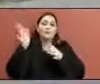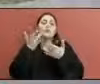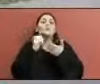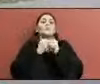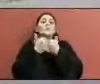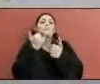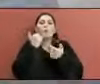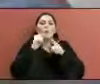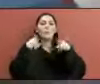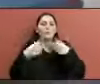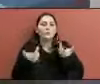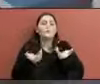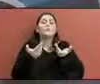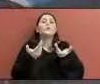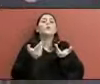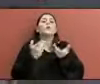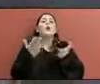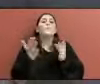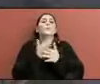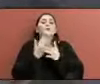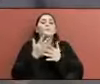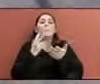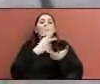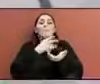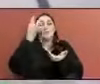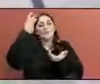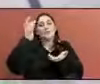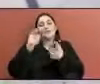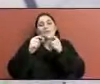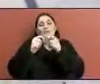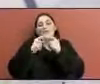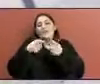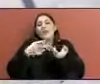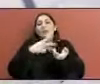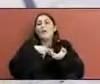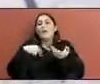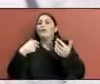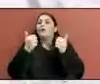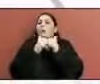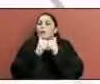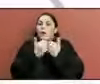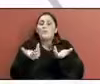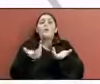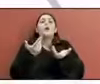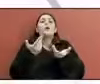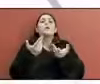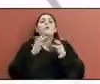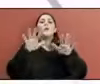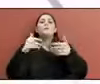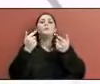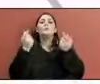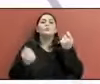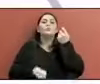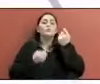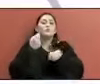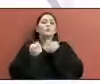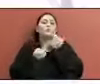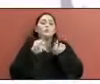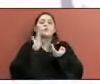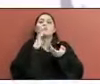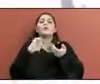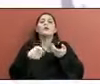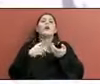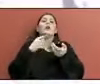noktasında hem malzeme noktasında Başiskele Belediye'mizle birlikte imkanlarımızı seferber ettik ve Kocaeli'de şu anda